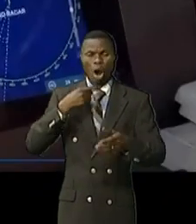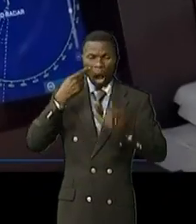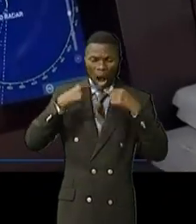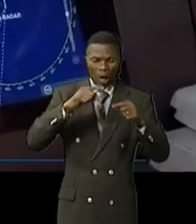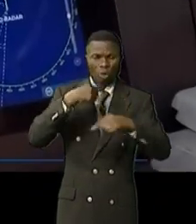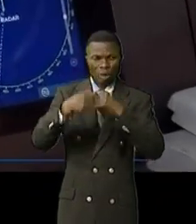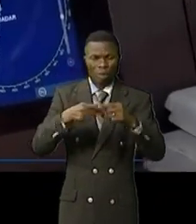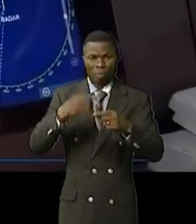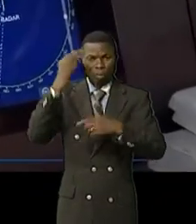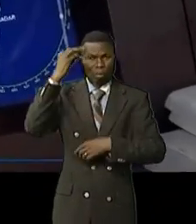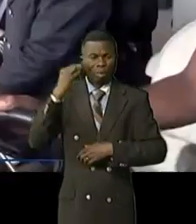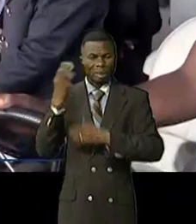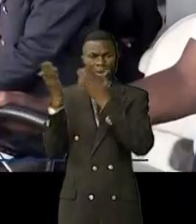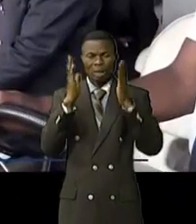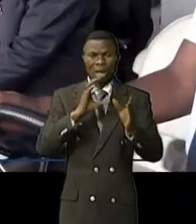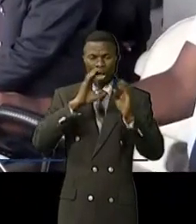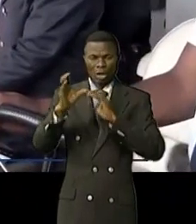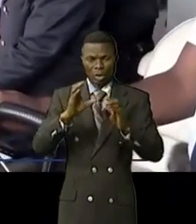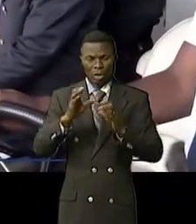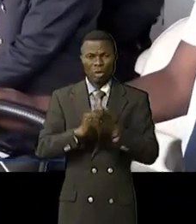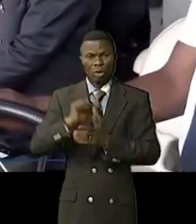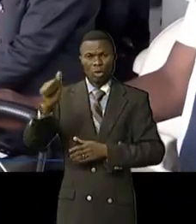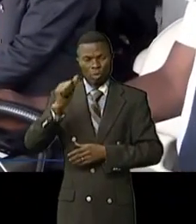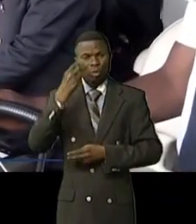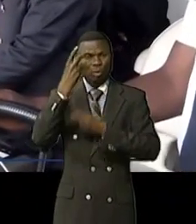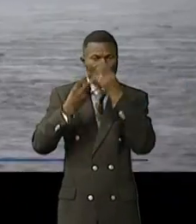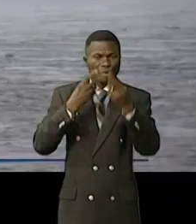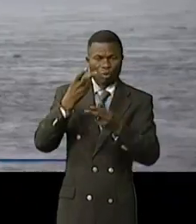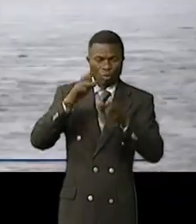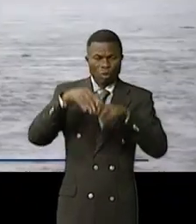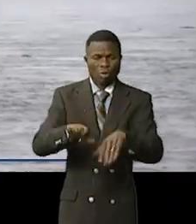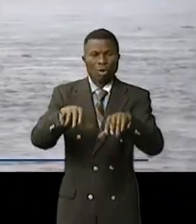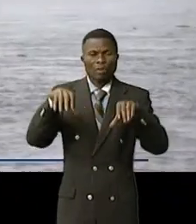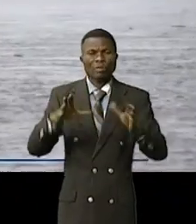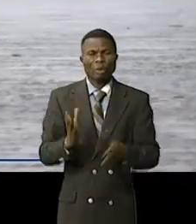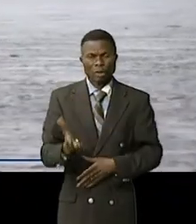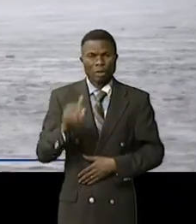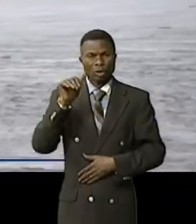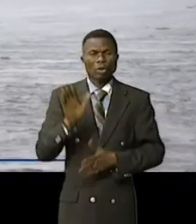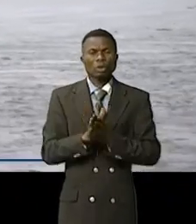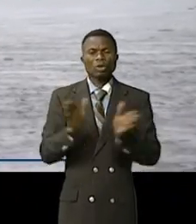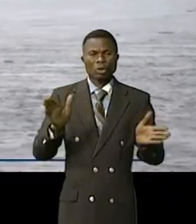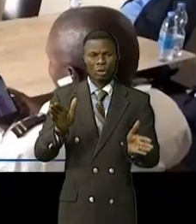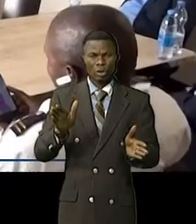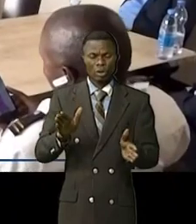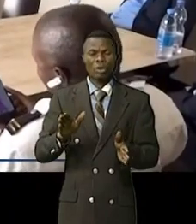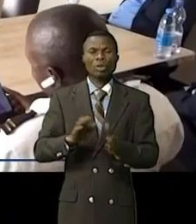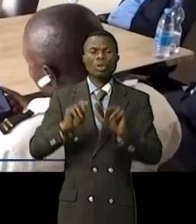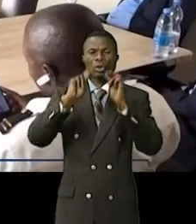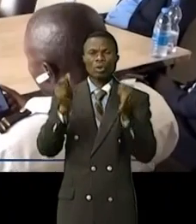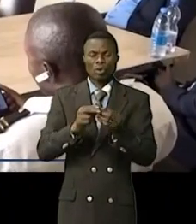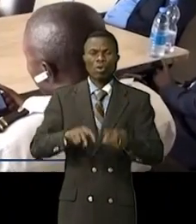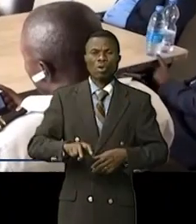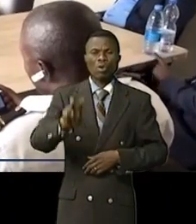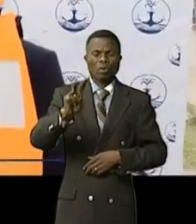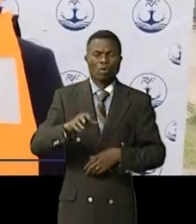de Transport et Voies de Communication a effectué une randonnée sur le fleuve Congo. Le directeur général de la régie de voies